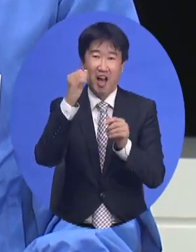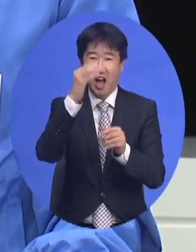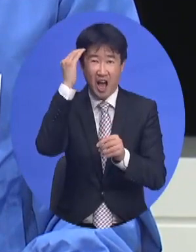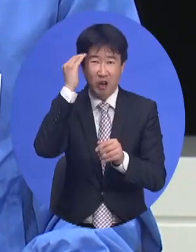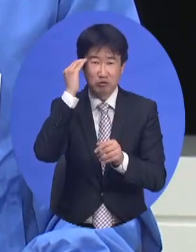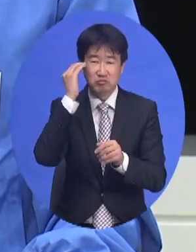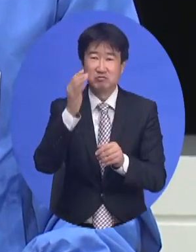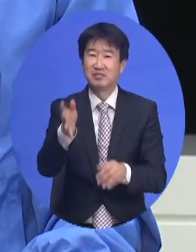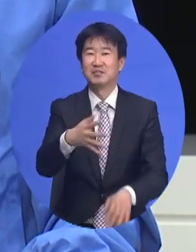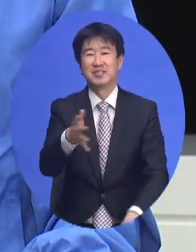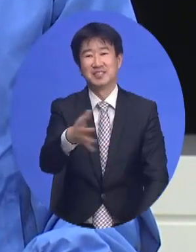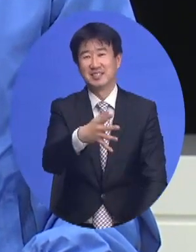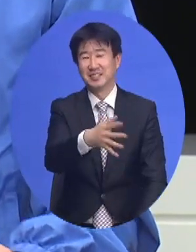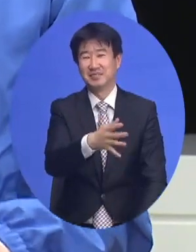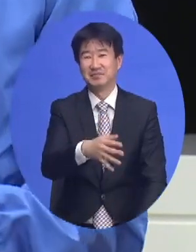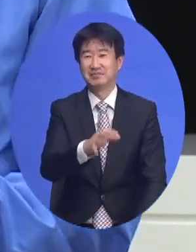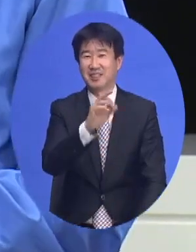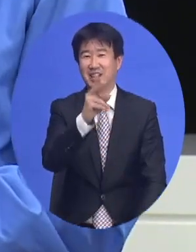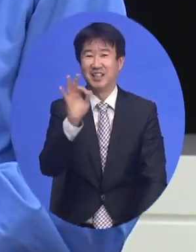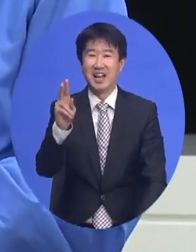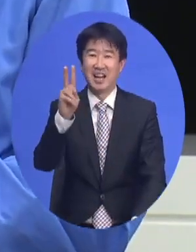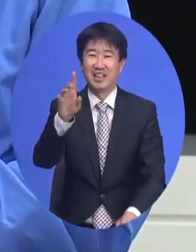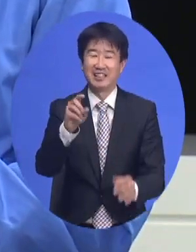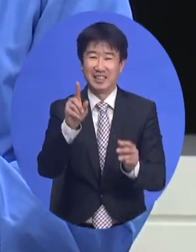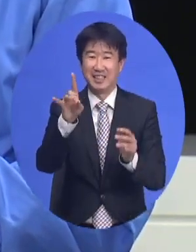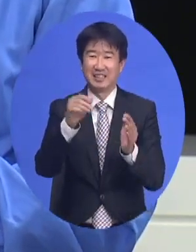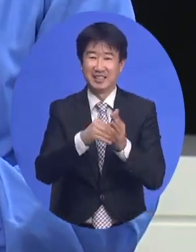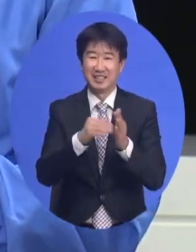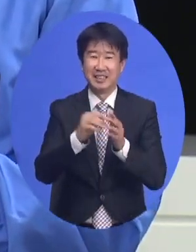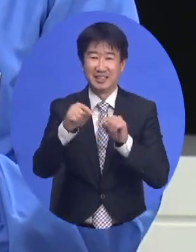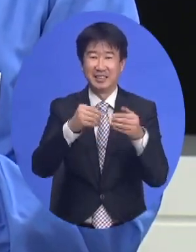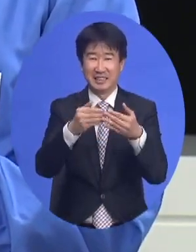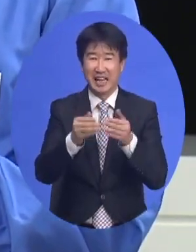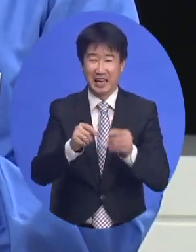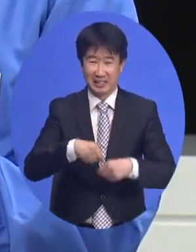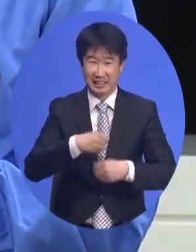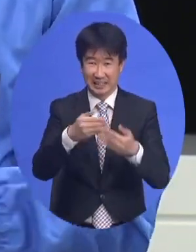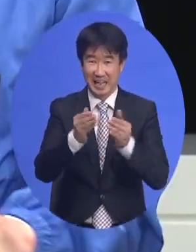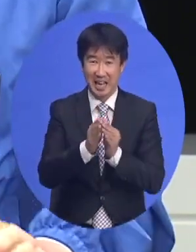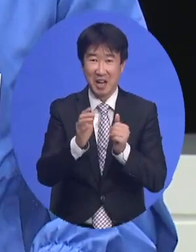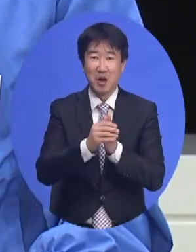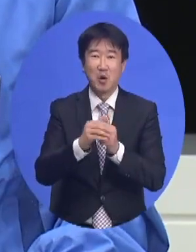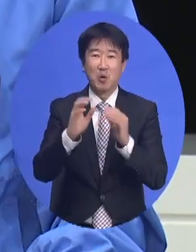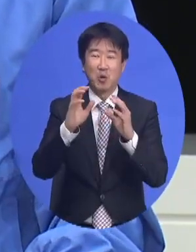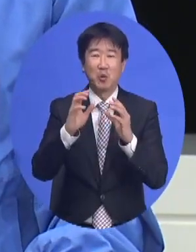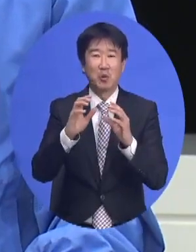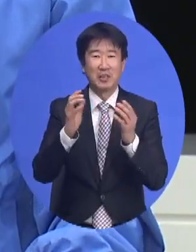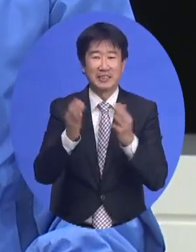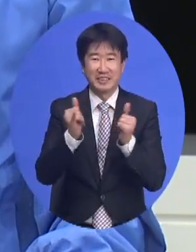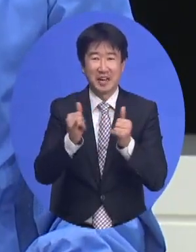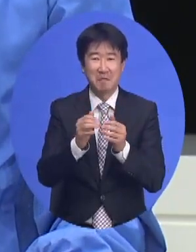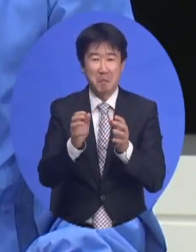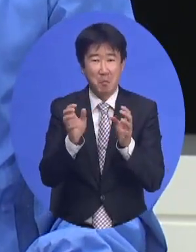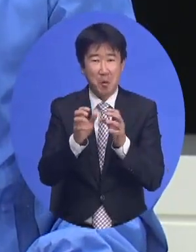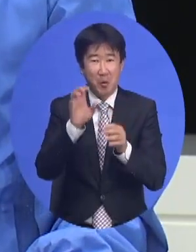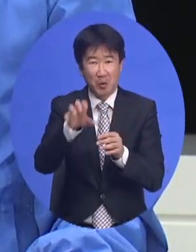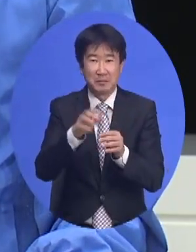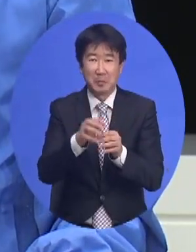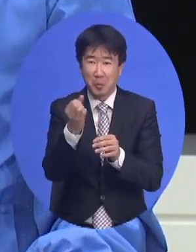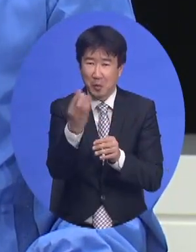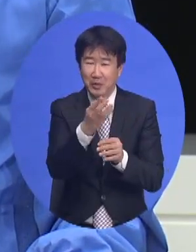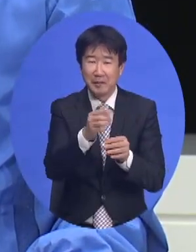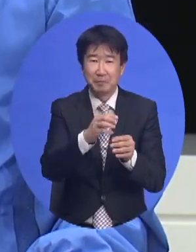대한민국에 존재합니까? 정의당은 특별히 존재했는데 그것은 노동자 밀집 지역 몇 군데에서만 있었을